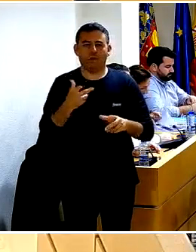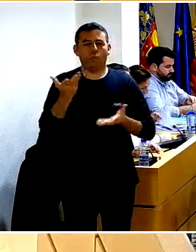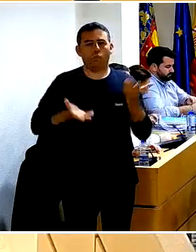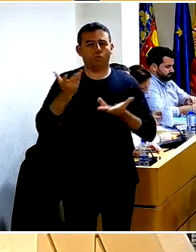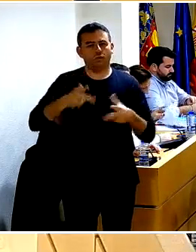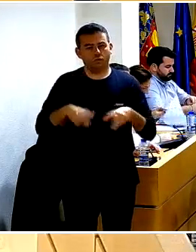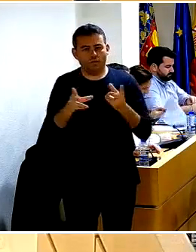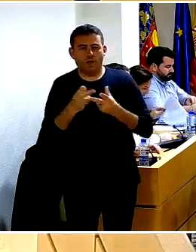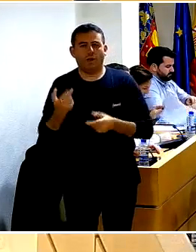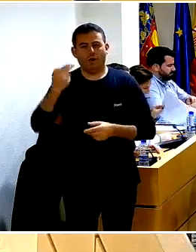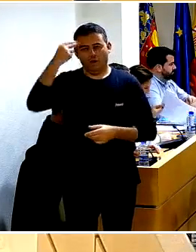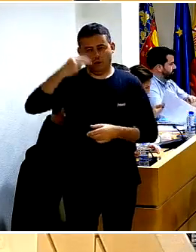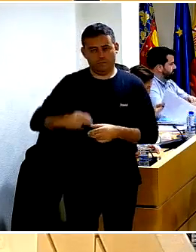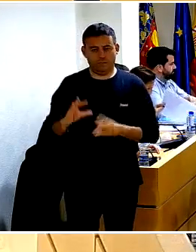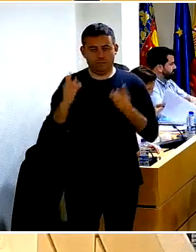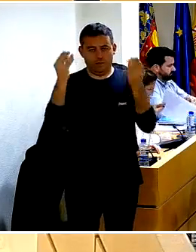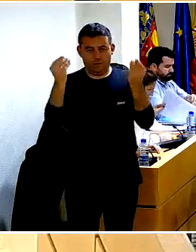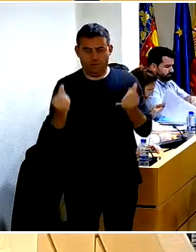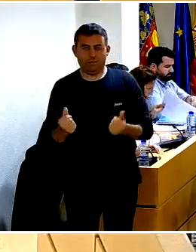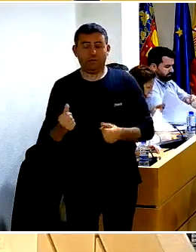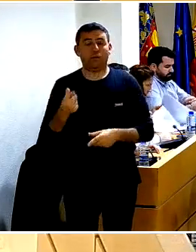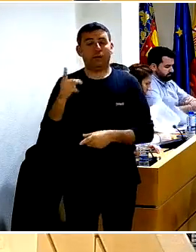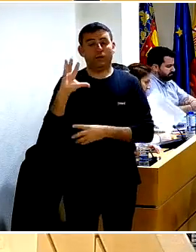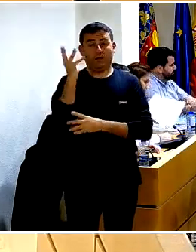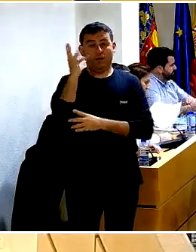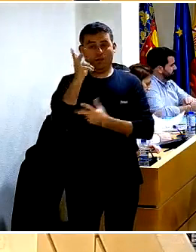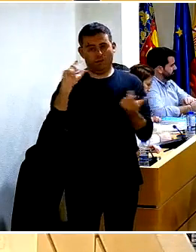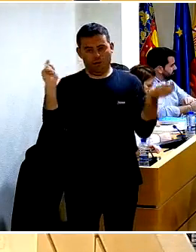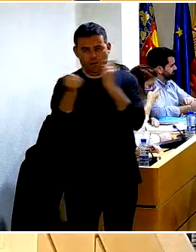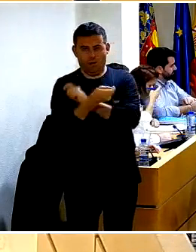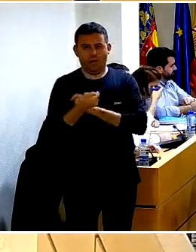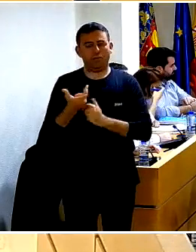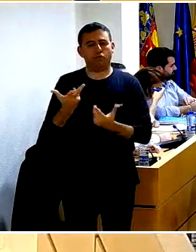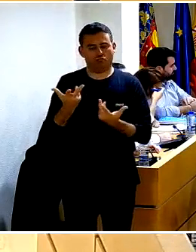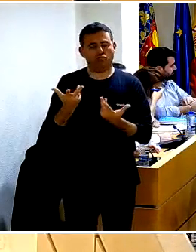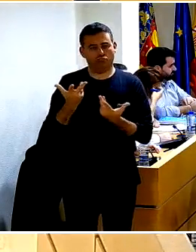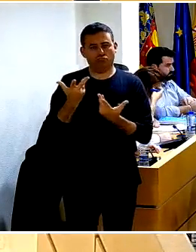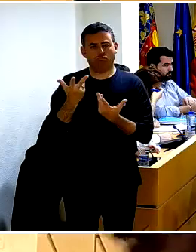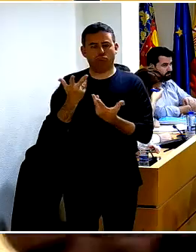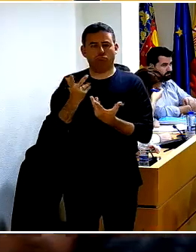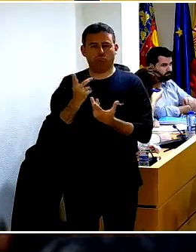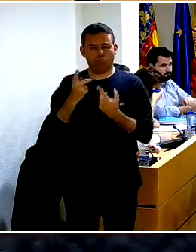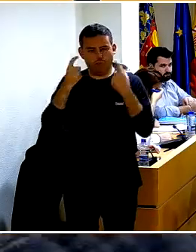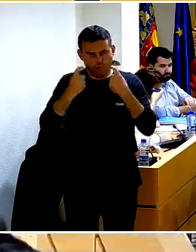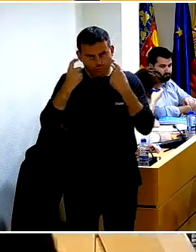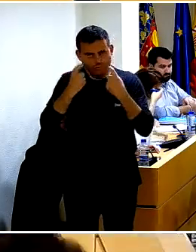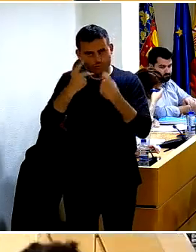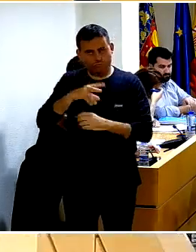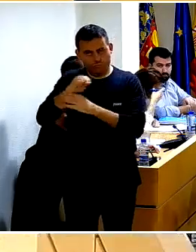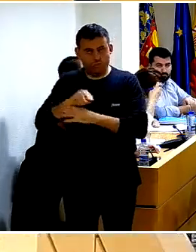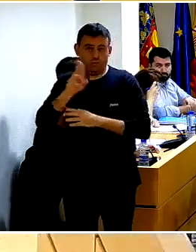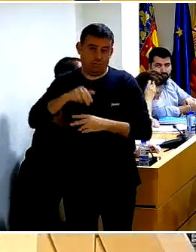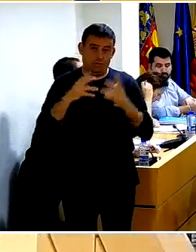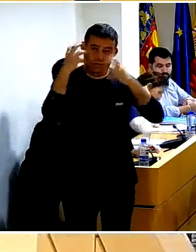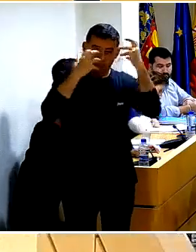medi ambient, la lluita contra el canvi climàtic i el benestar animal. Sempre hem tingut les prioritats